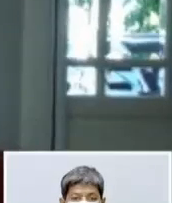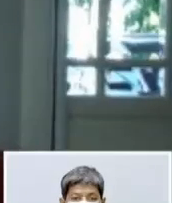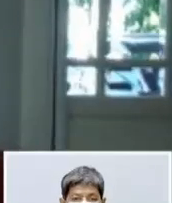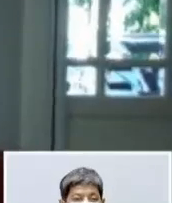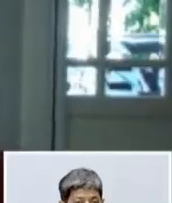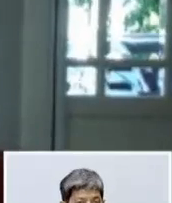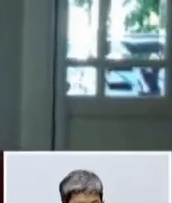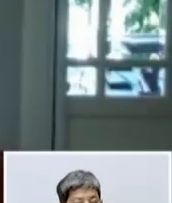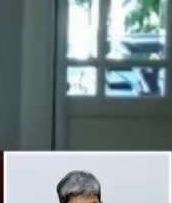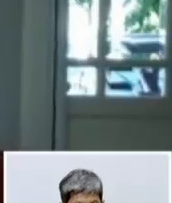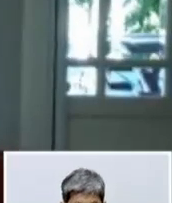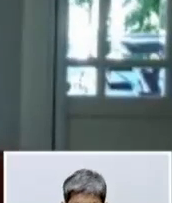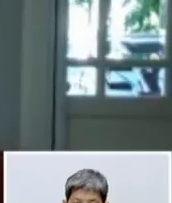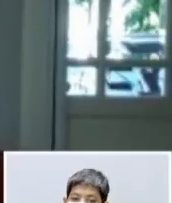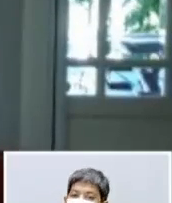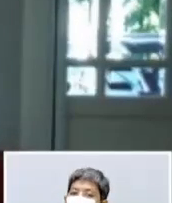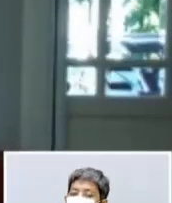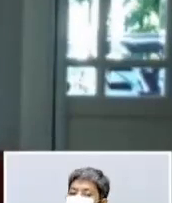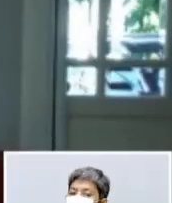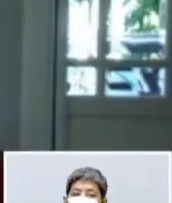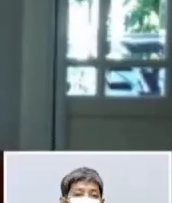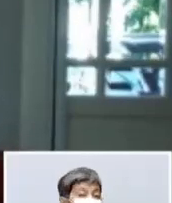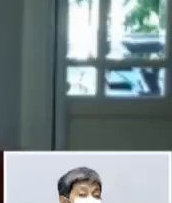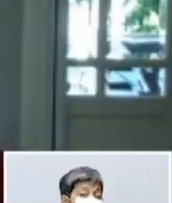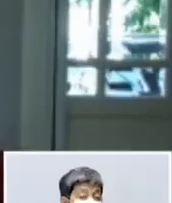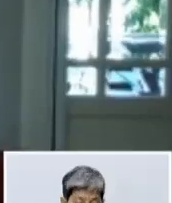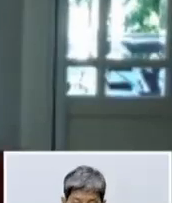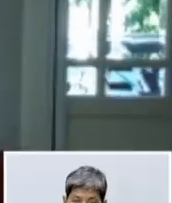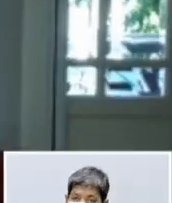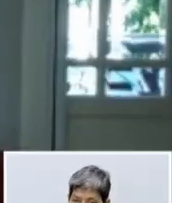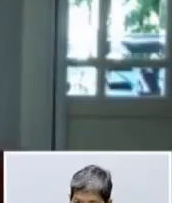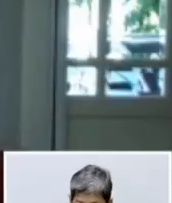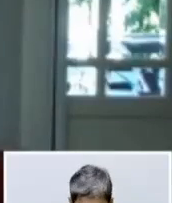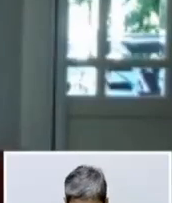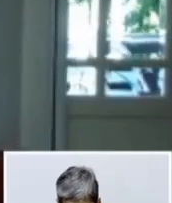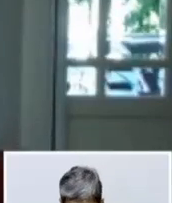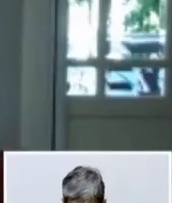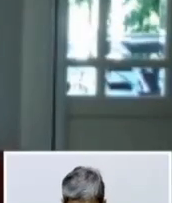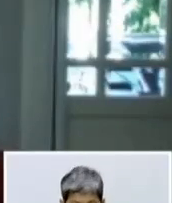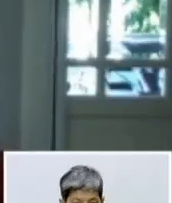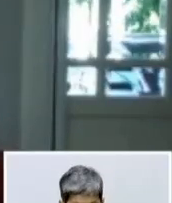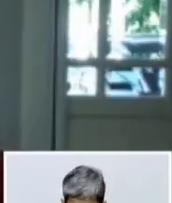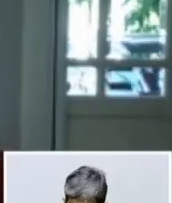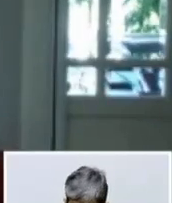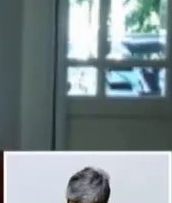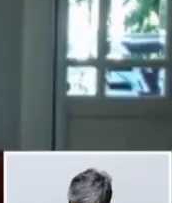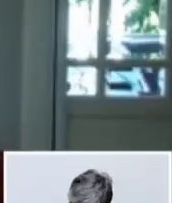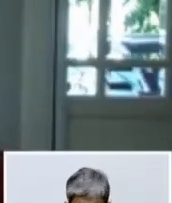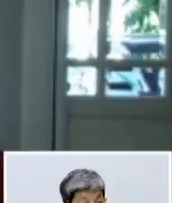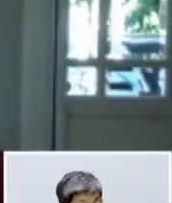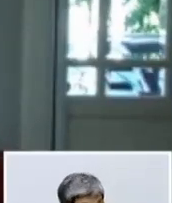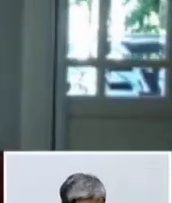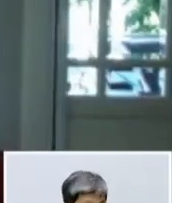ายฝ่ายเห็นพ้องต้องกันนะคะว่าวิกฤตยูเครนความขัดแย้งระหว่างยูเครนกับรัสเซียที่อาจจะบานปลายกลายเป็นสงครามระหว่างประเ